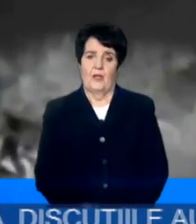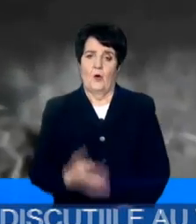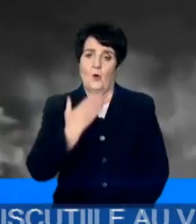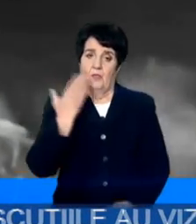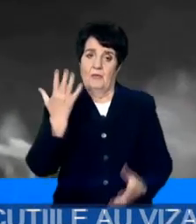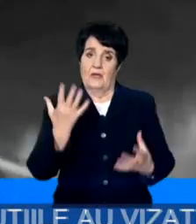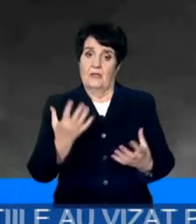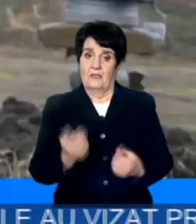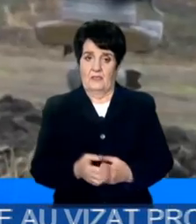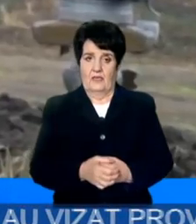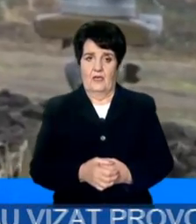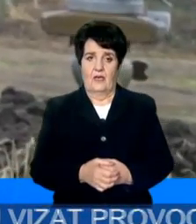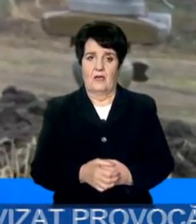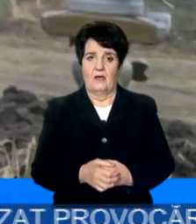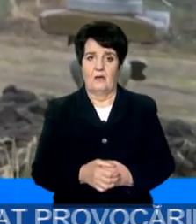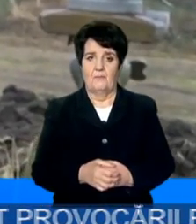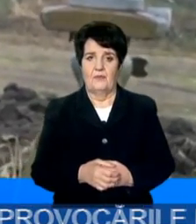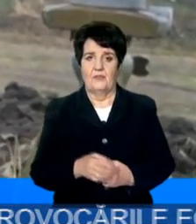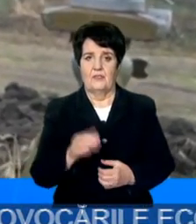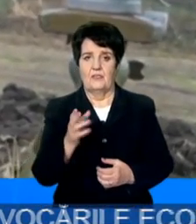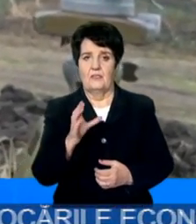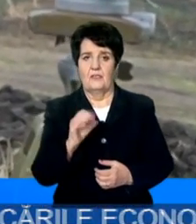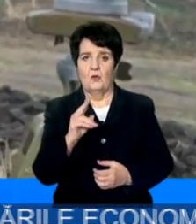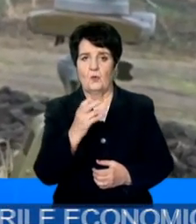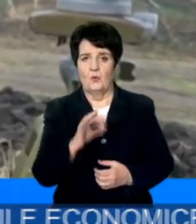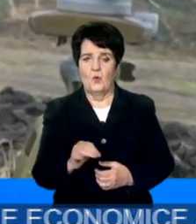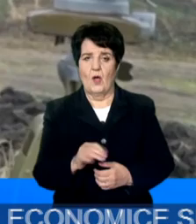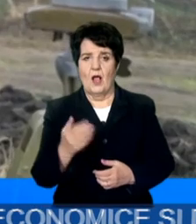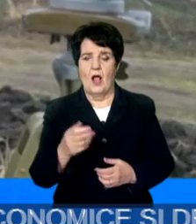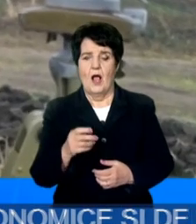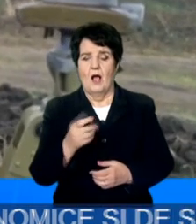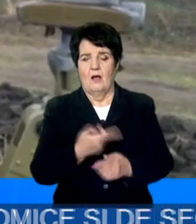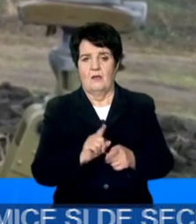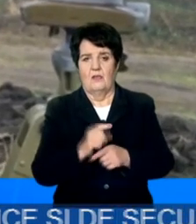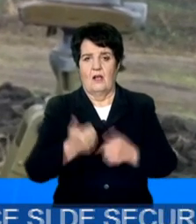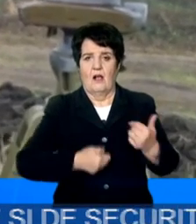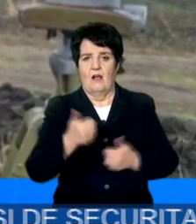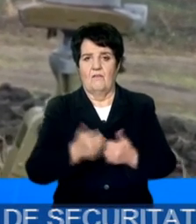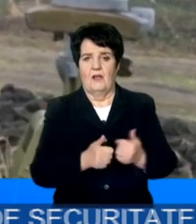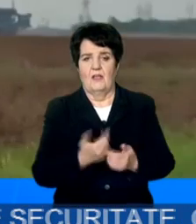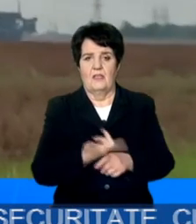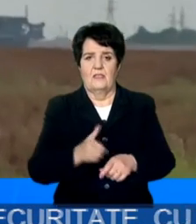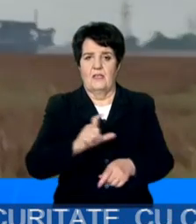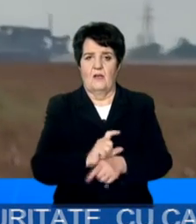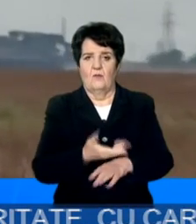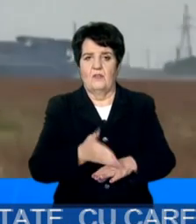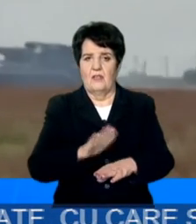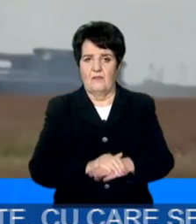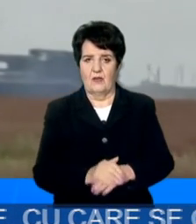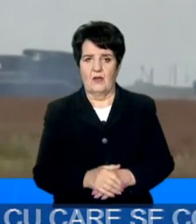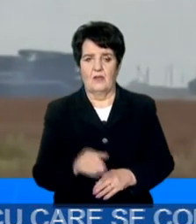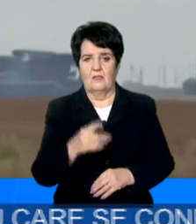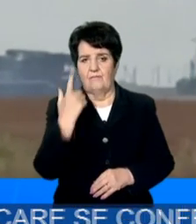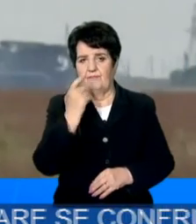În ultima zi a pseudo-referendumurilor organizate în teritoriile ocupate de ruși, luptele s-au intensificat. Odată cu anexarea